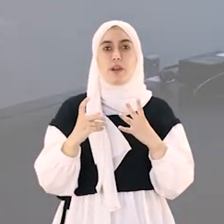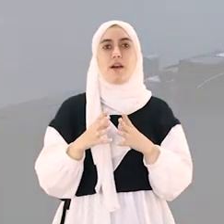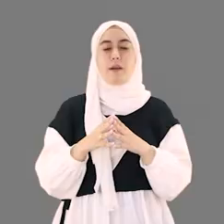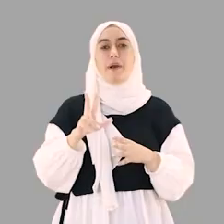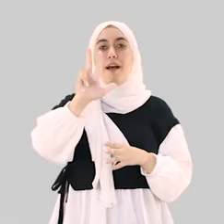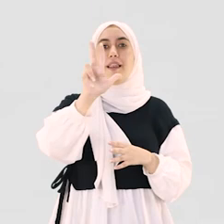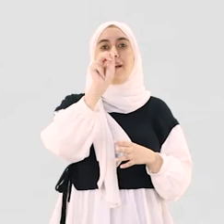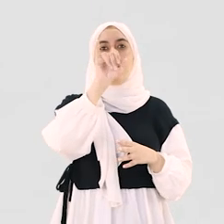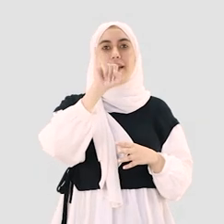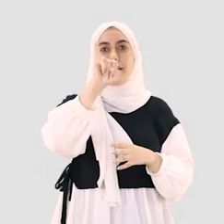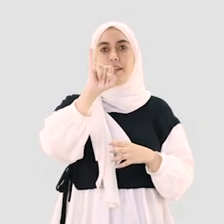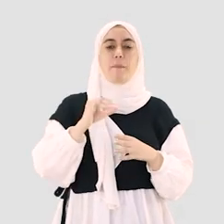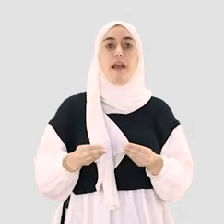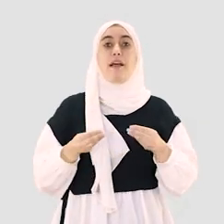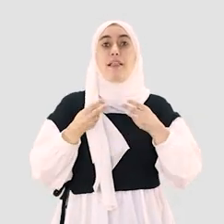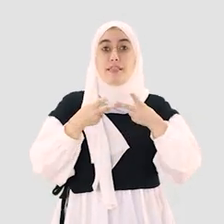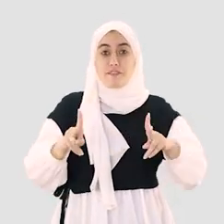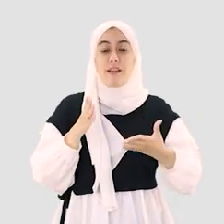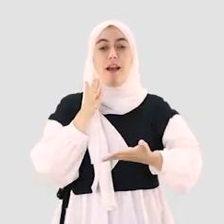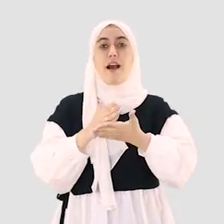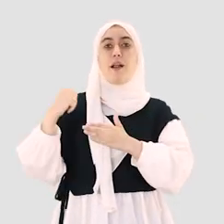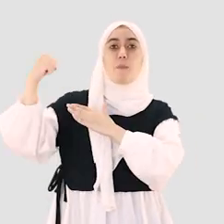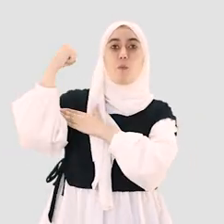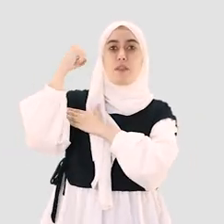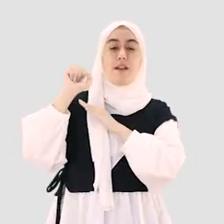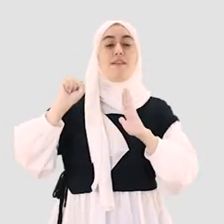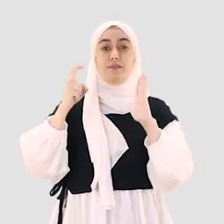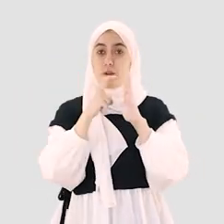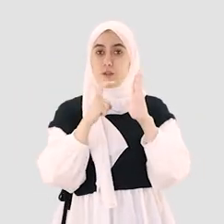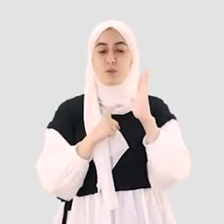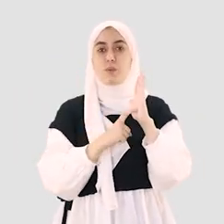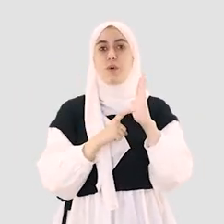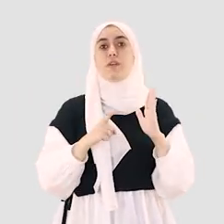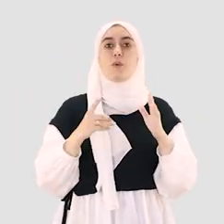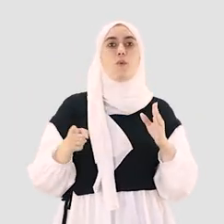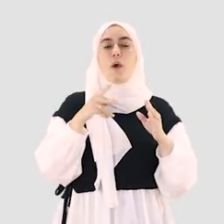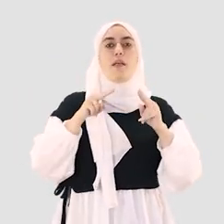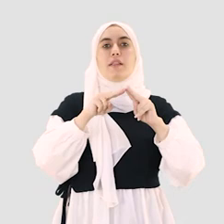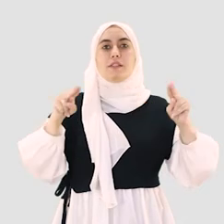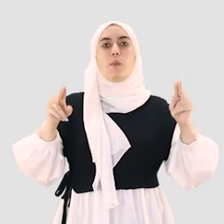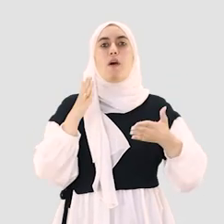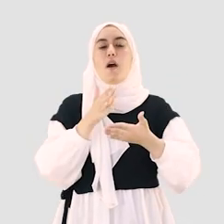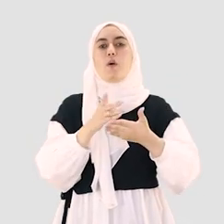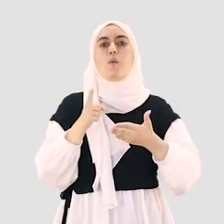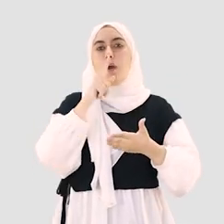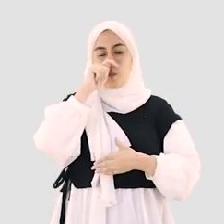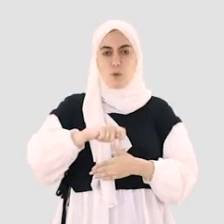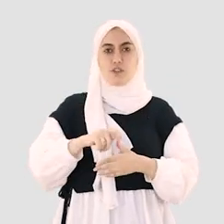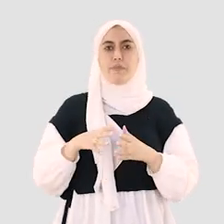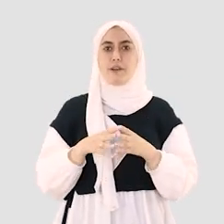الاعاقه القيم تفعيل حق المواطنه امام الدستور والقانون وتساوي الحقوق